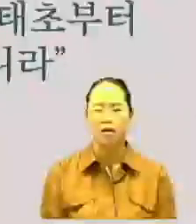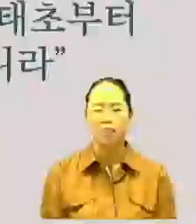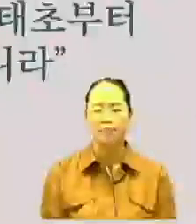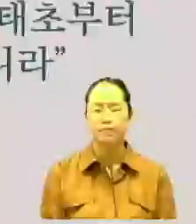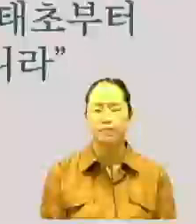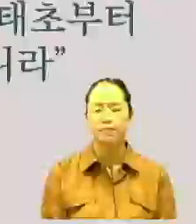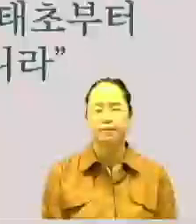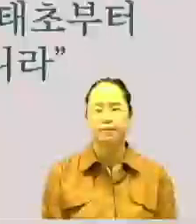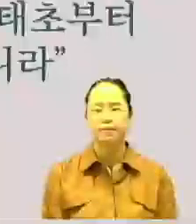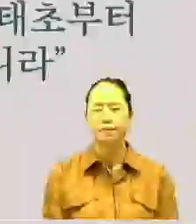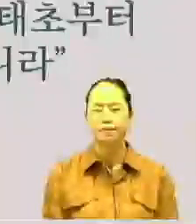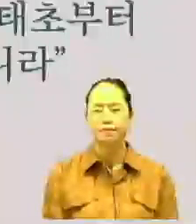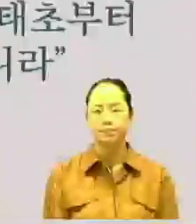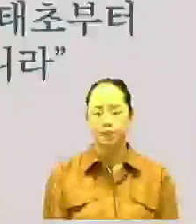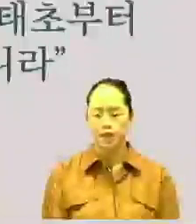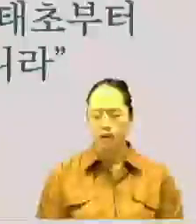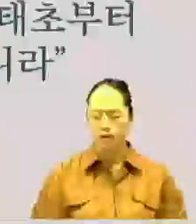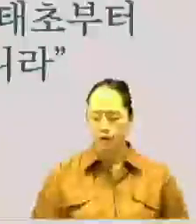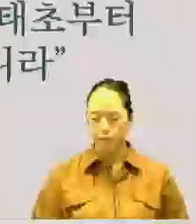掳到了巴比伦做了俘虏。